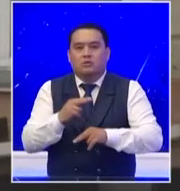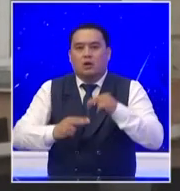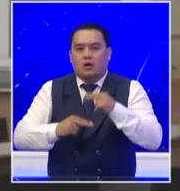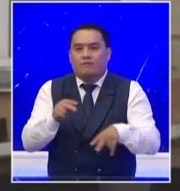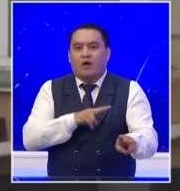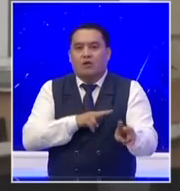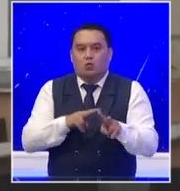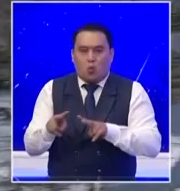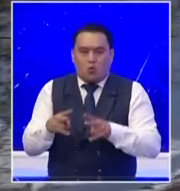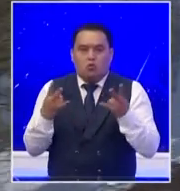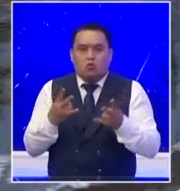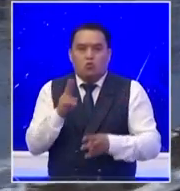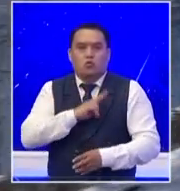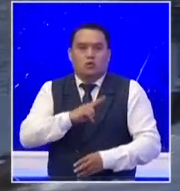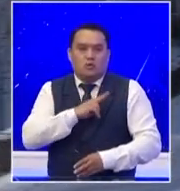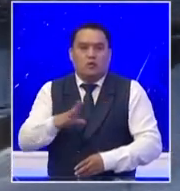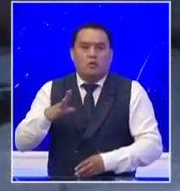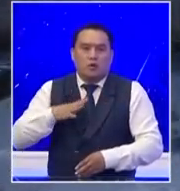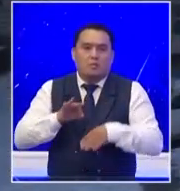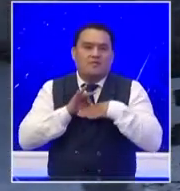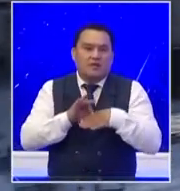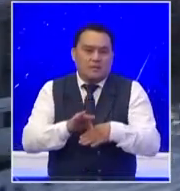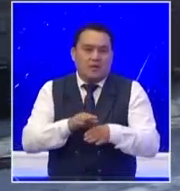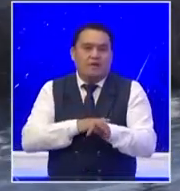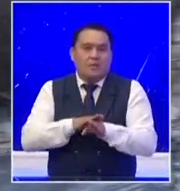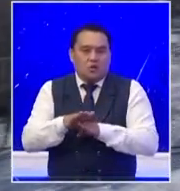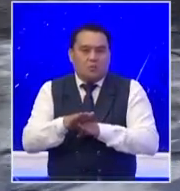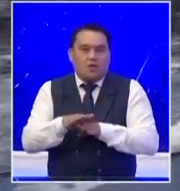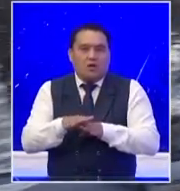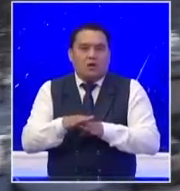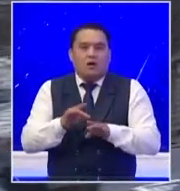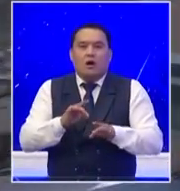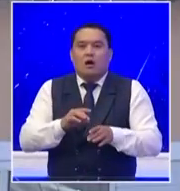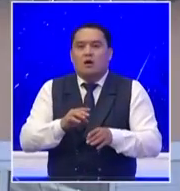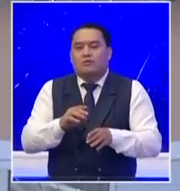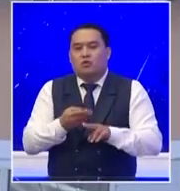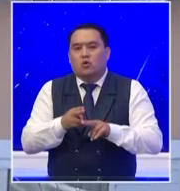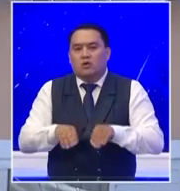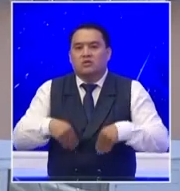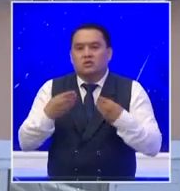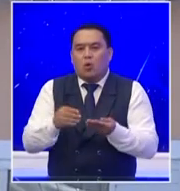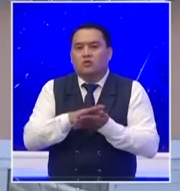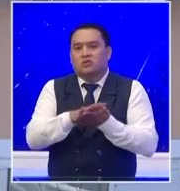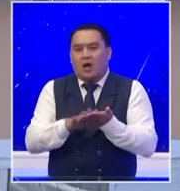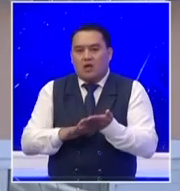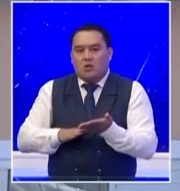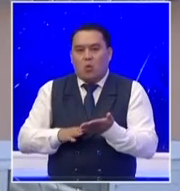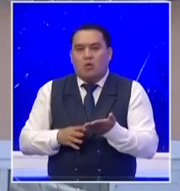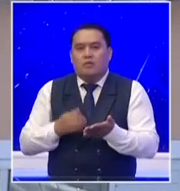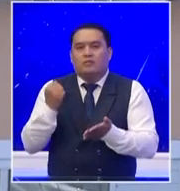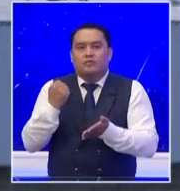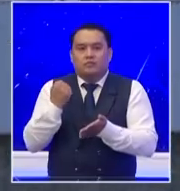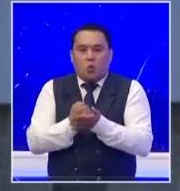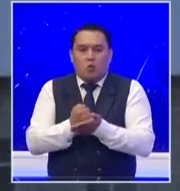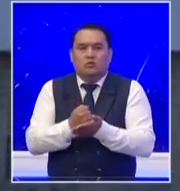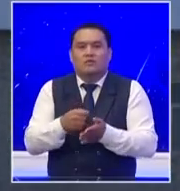архитектурно-строительного контроля о начале проводимых работ. Следует сказать и об исключении подачи заявки потребителям на опломбировку